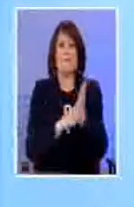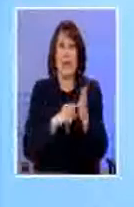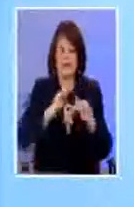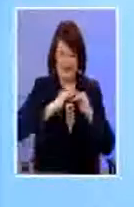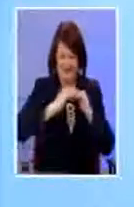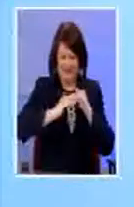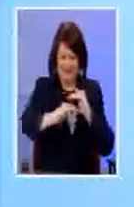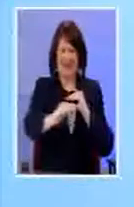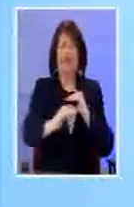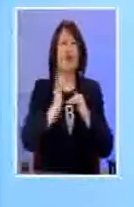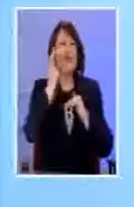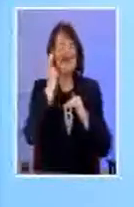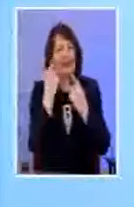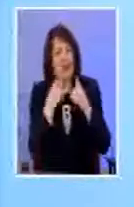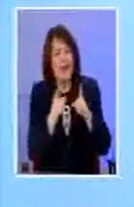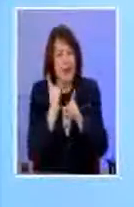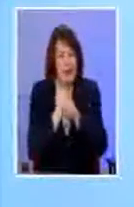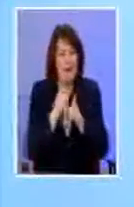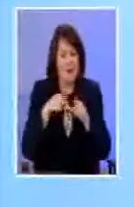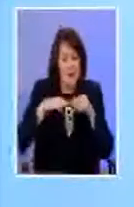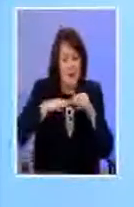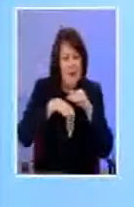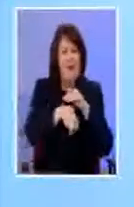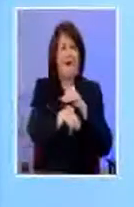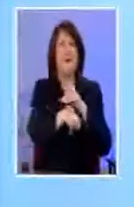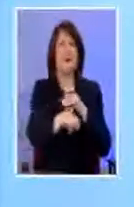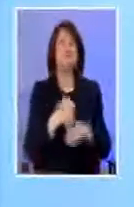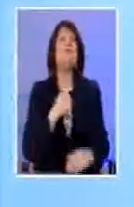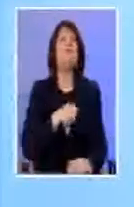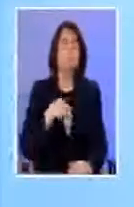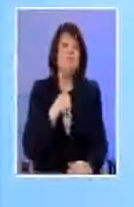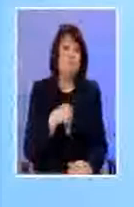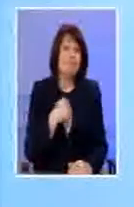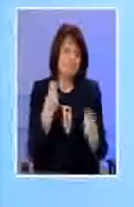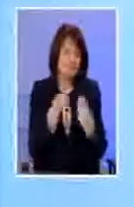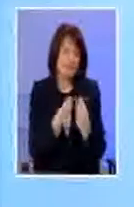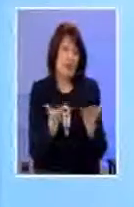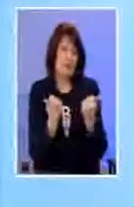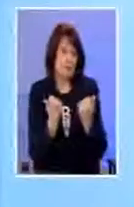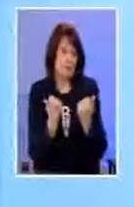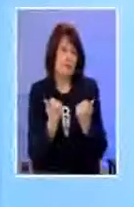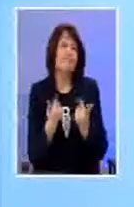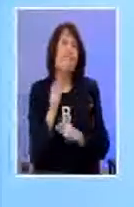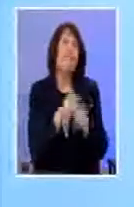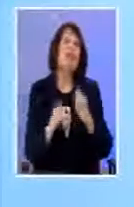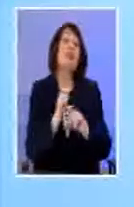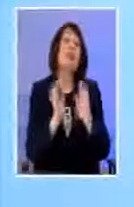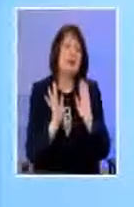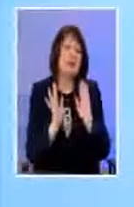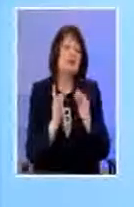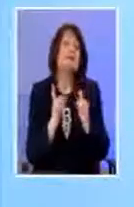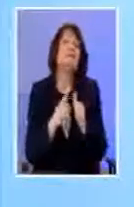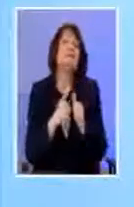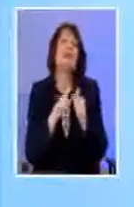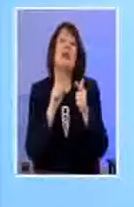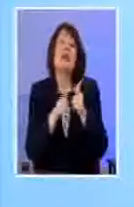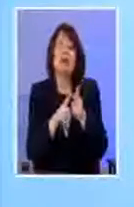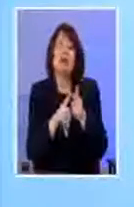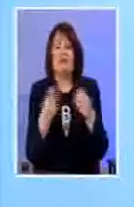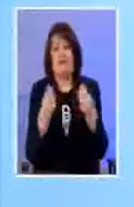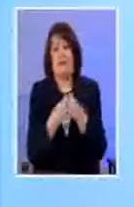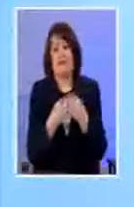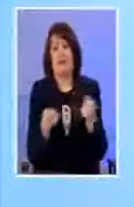και τις ράμπες. Δυστυχώς ή δεν εφαρμόζονται αυτά, ή εφαρμόζονται